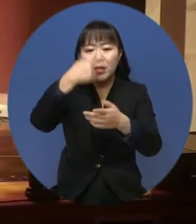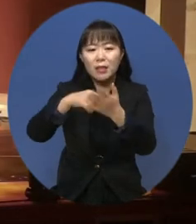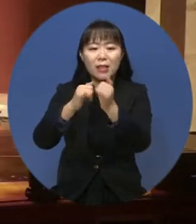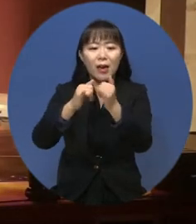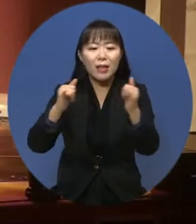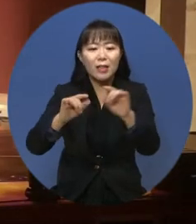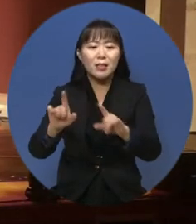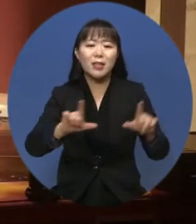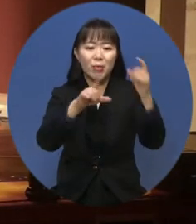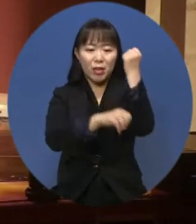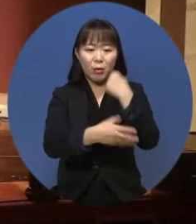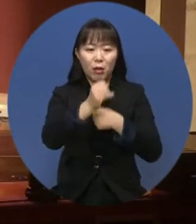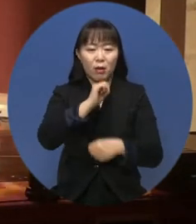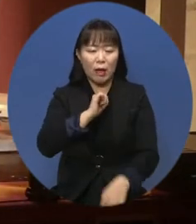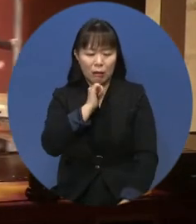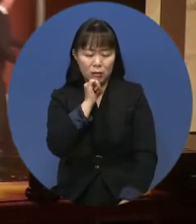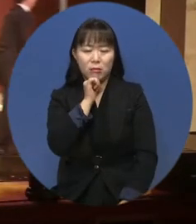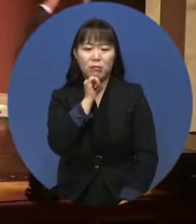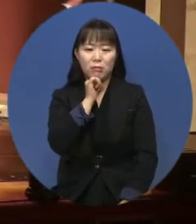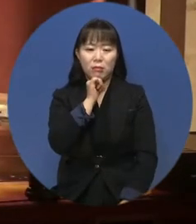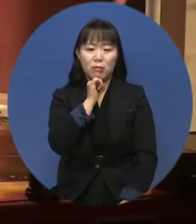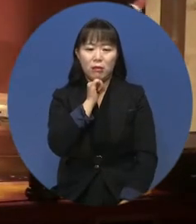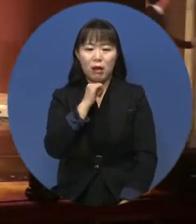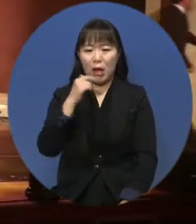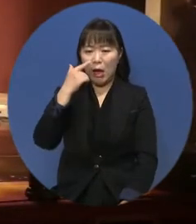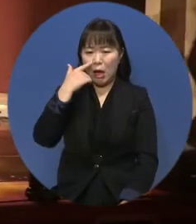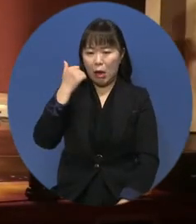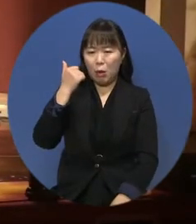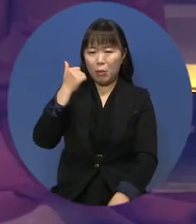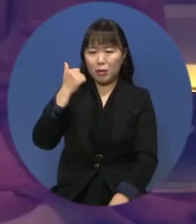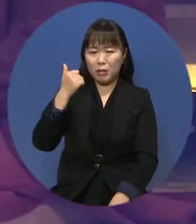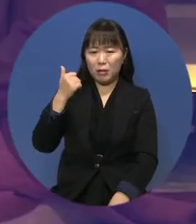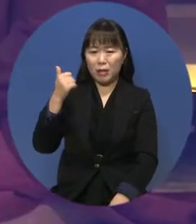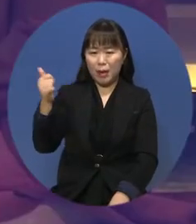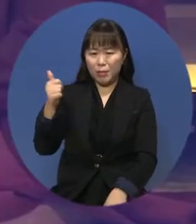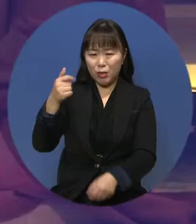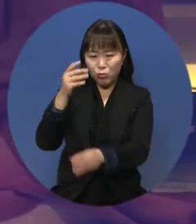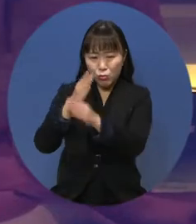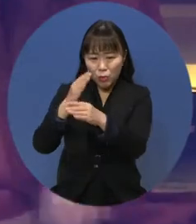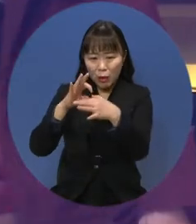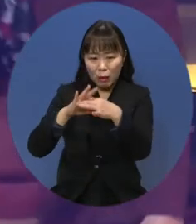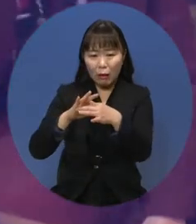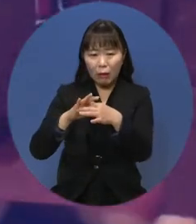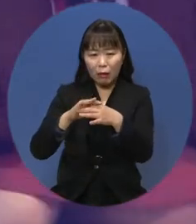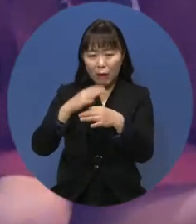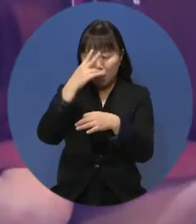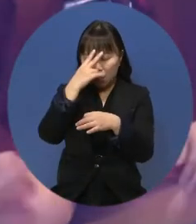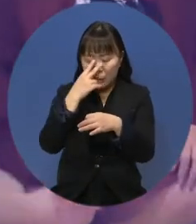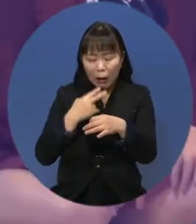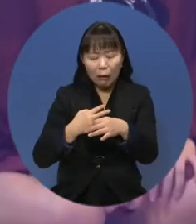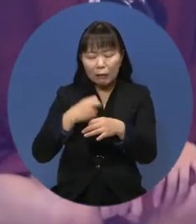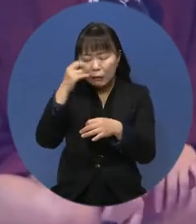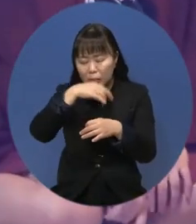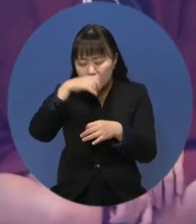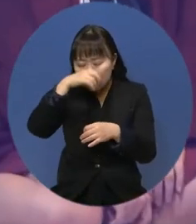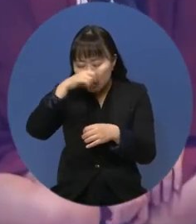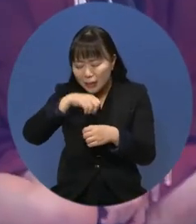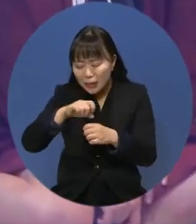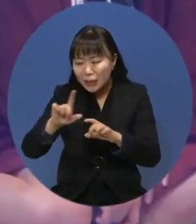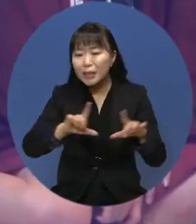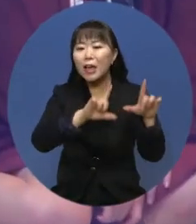바탕으로 가난과 가부장적 풍요 속에 가망 눈으로 사회 있던 인생의